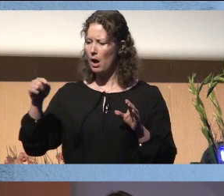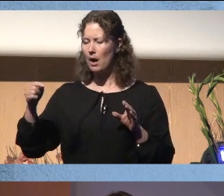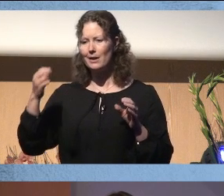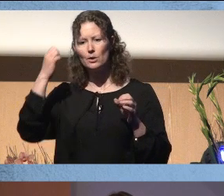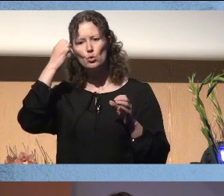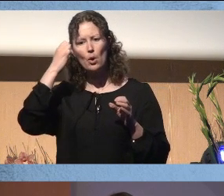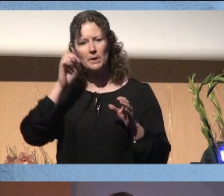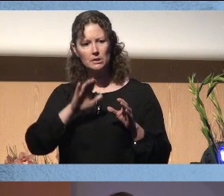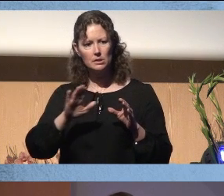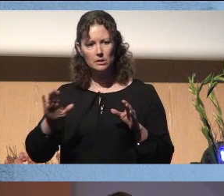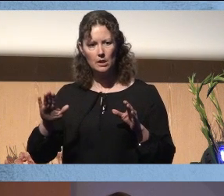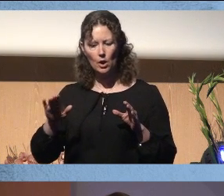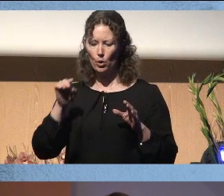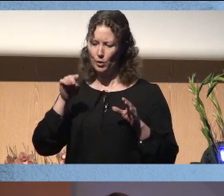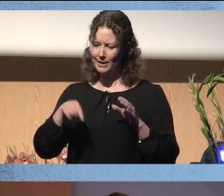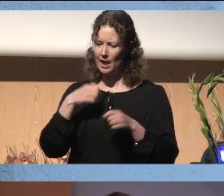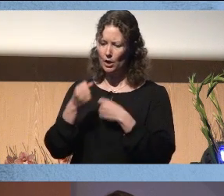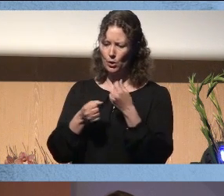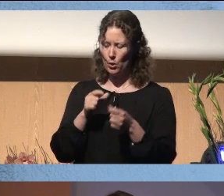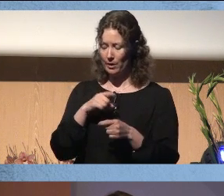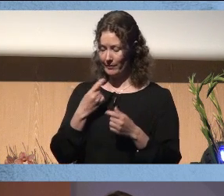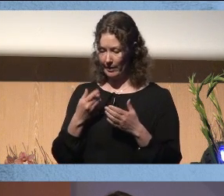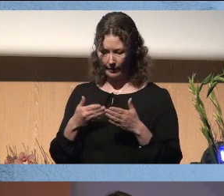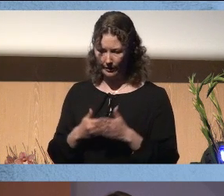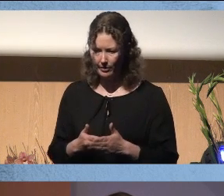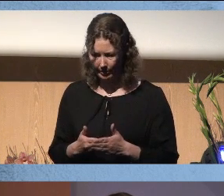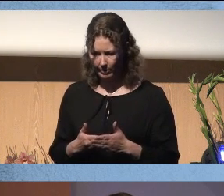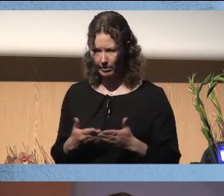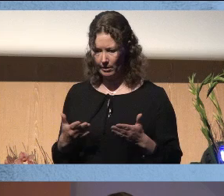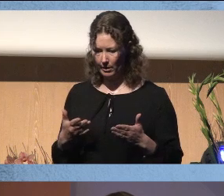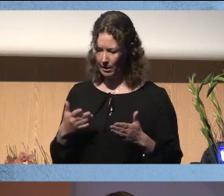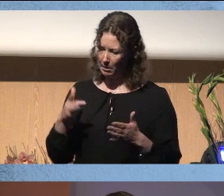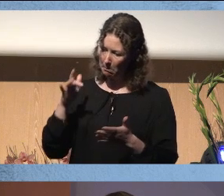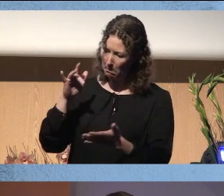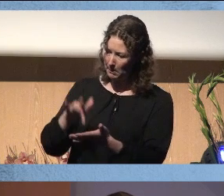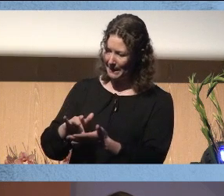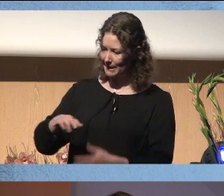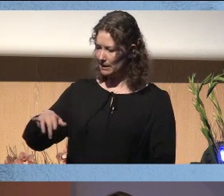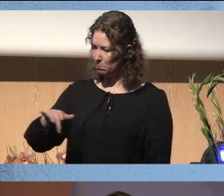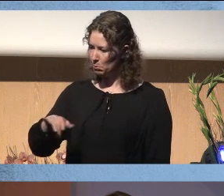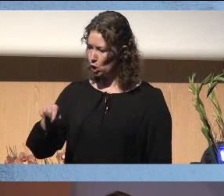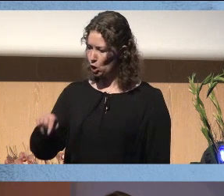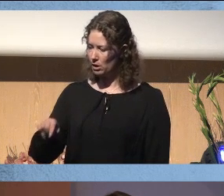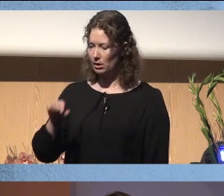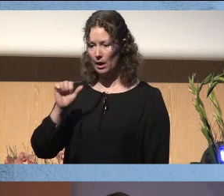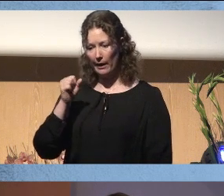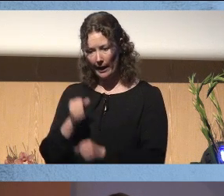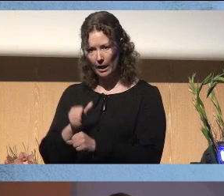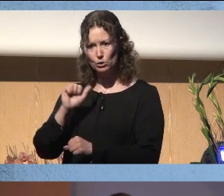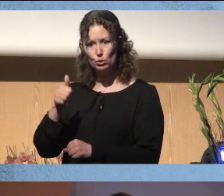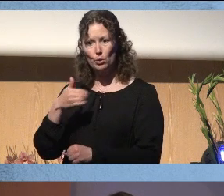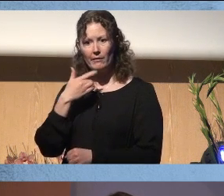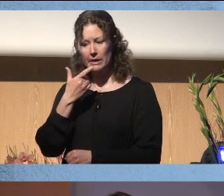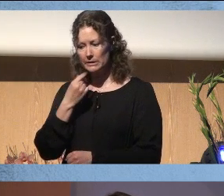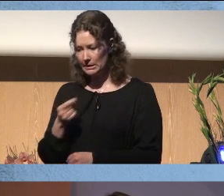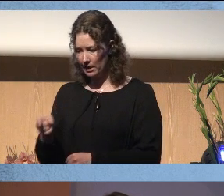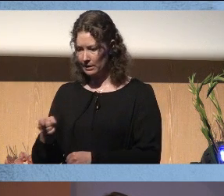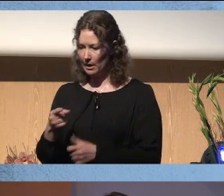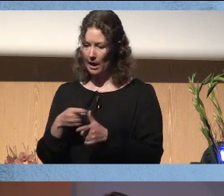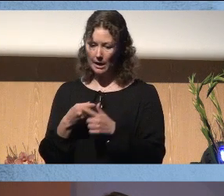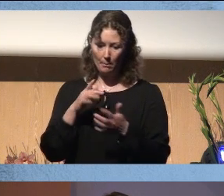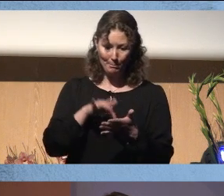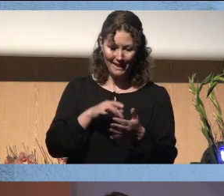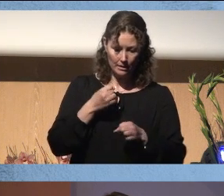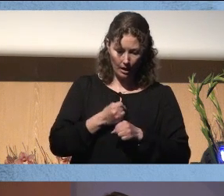hukommelsen som fører til at vi går i stå. Midt i byen hvor vi burde vært kjent, midt i arbeidet vi var i gang